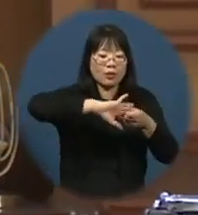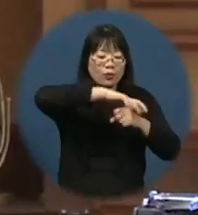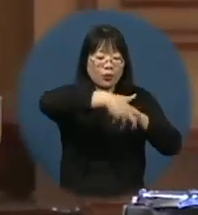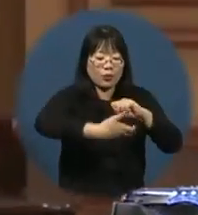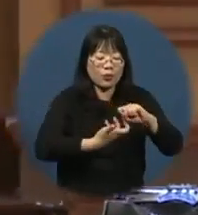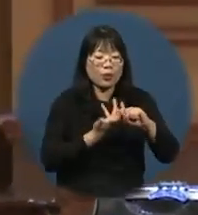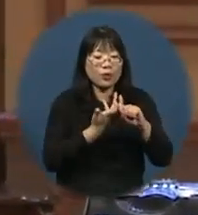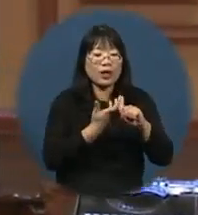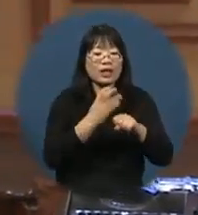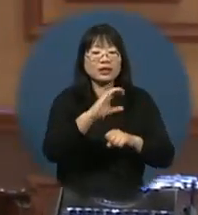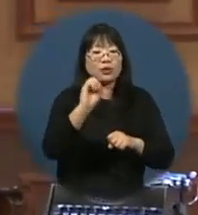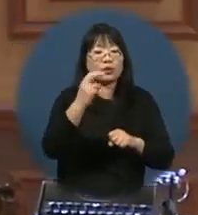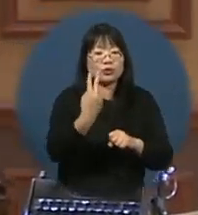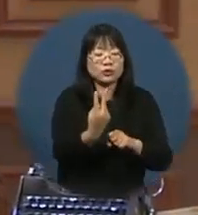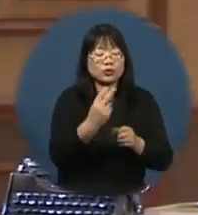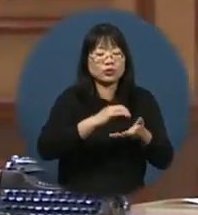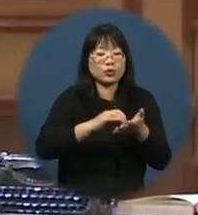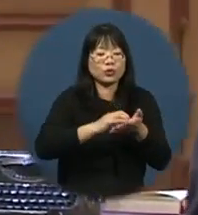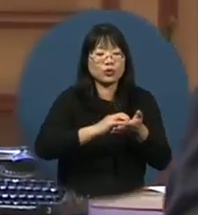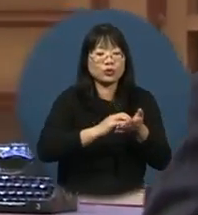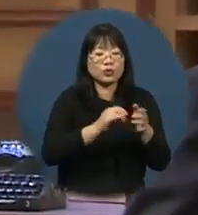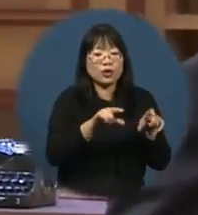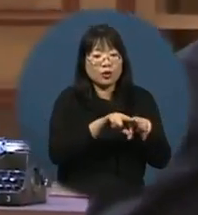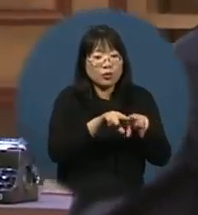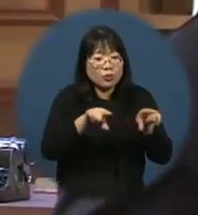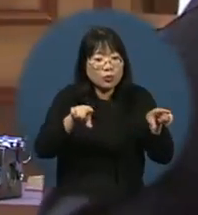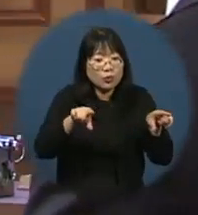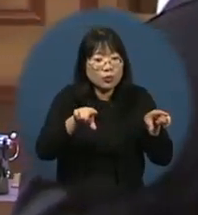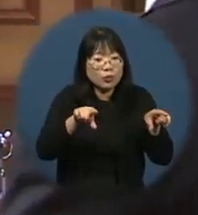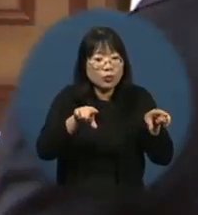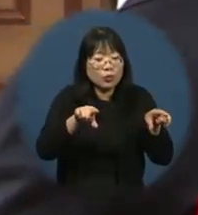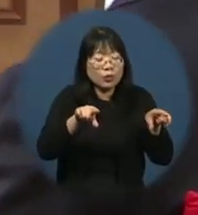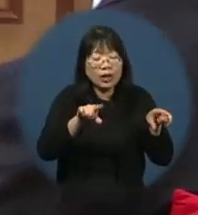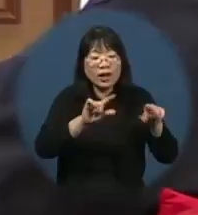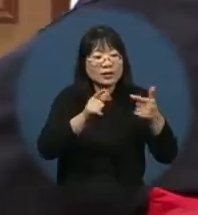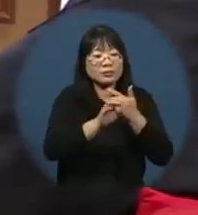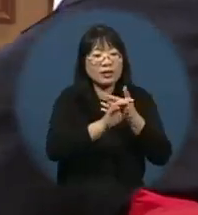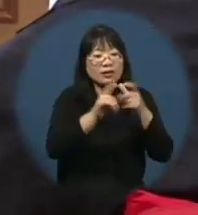아니면 지역에 따라서 많이 다릅니까? 아, 좋은 질문을 하셨는데요.